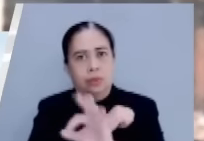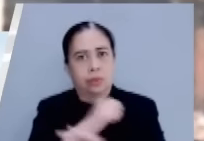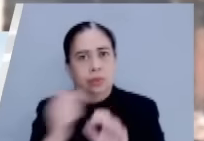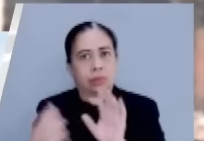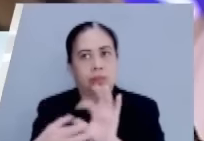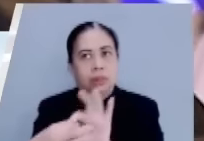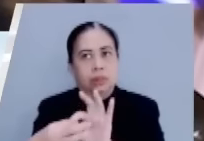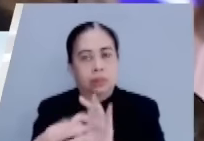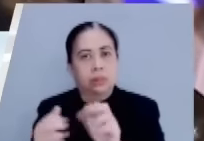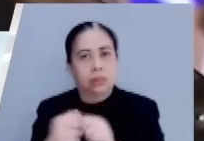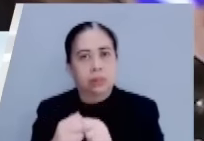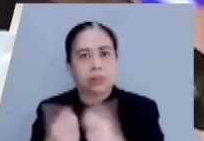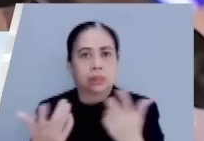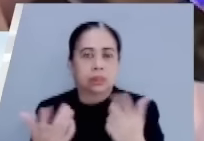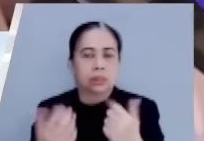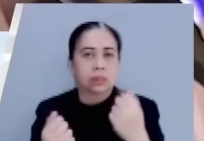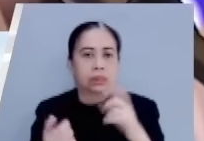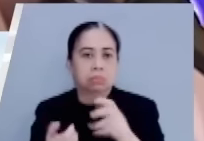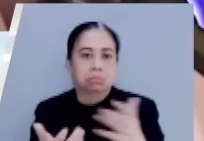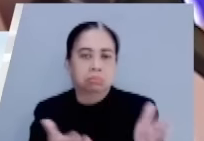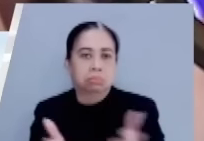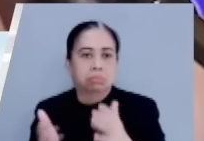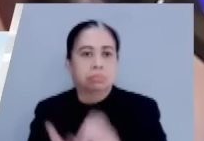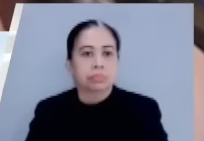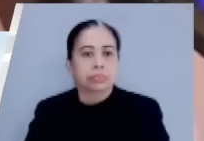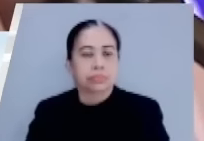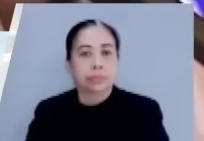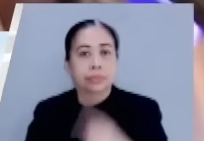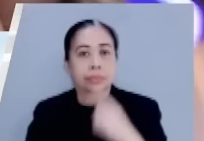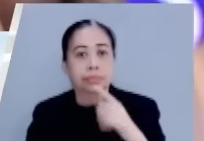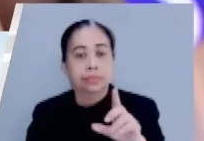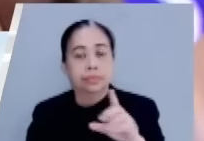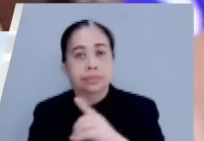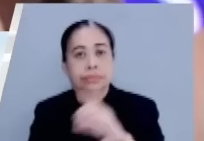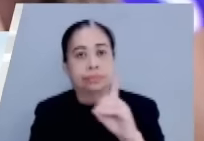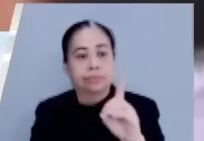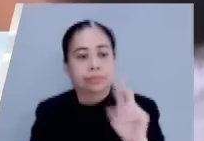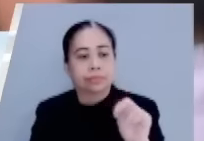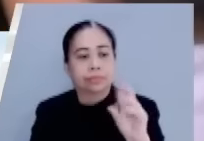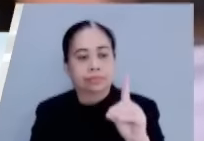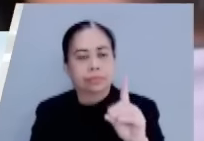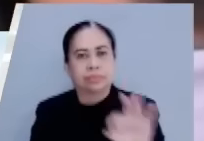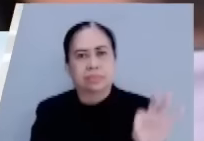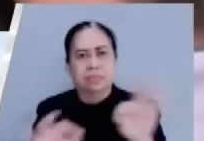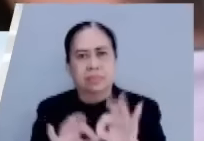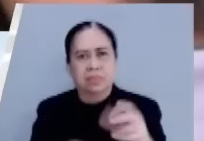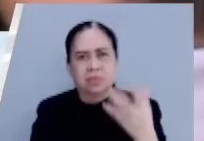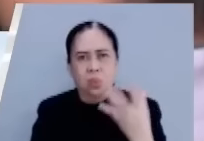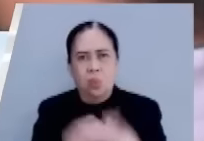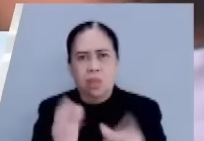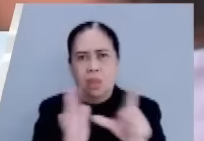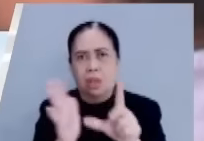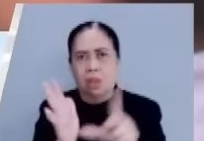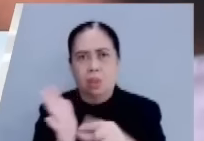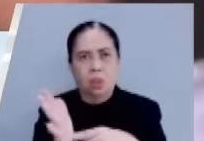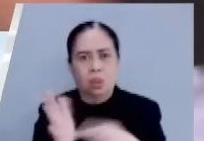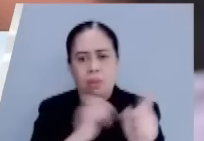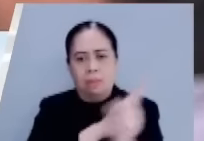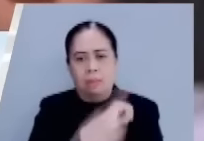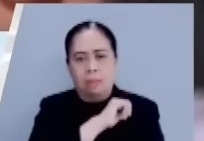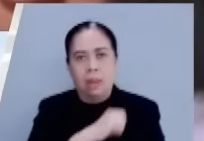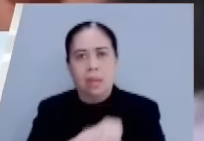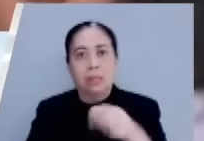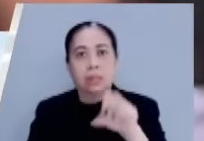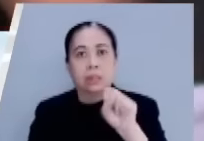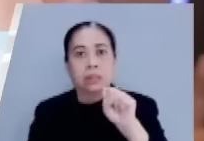the plot thickens. Ayon naman sa Defense Department, mas importanteng usapin ang kawalan natin ng batas na magpaparusa sa mga espiya sa